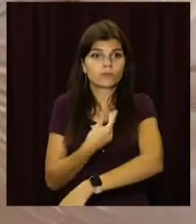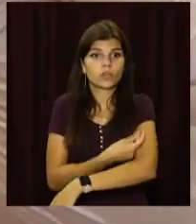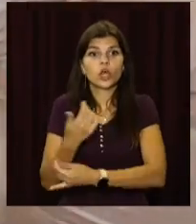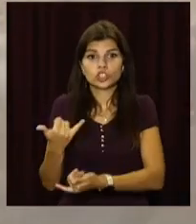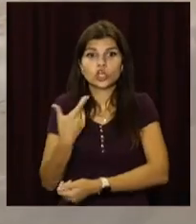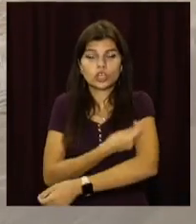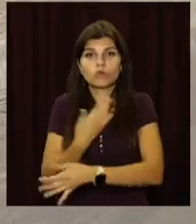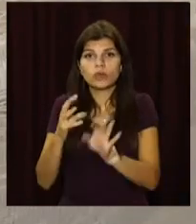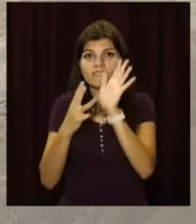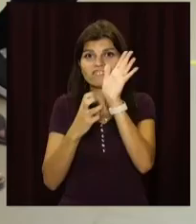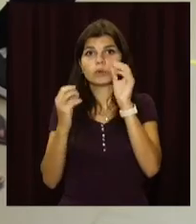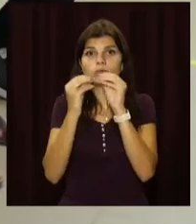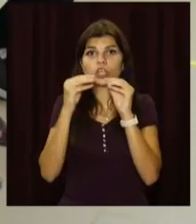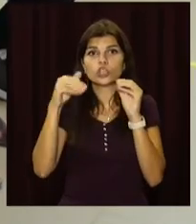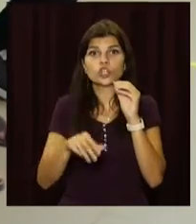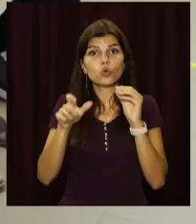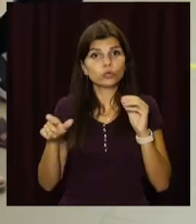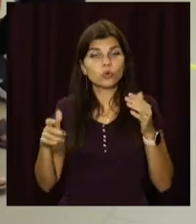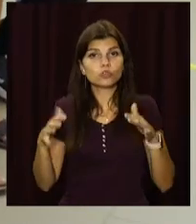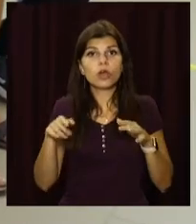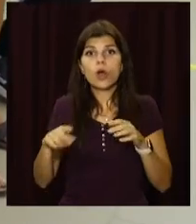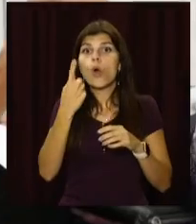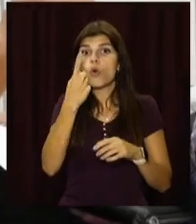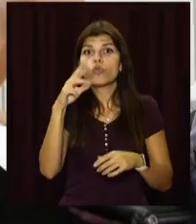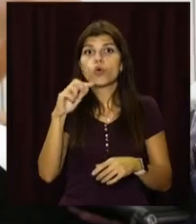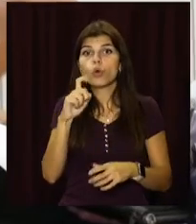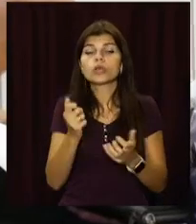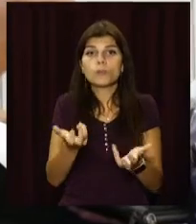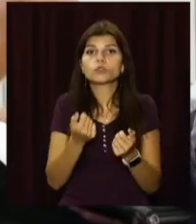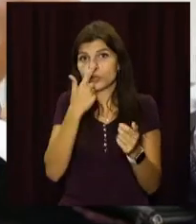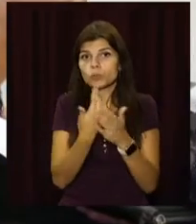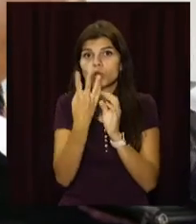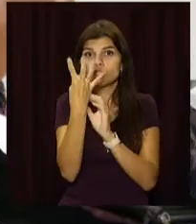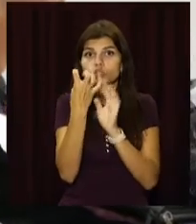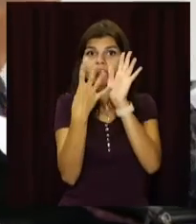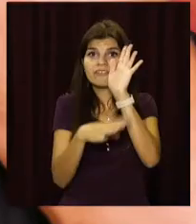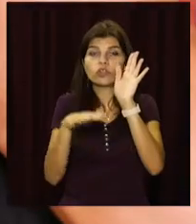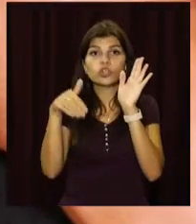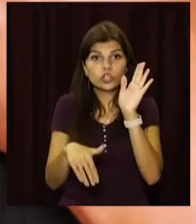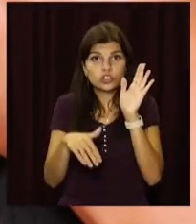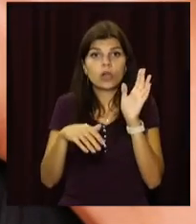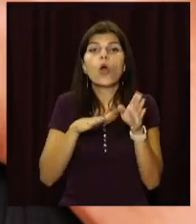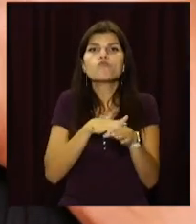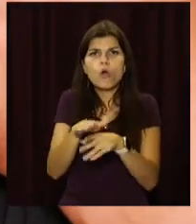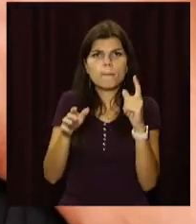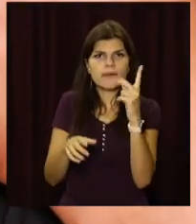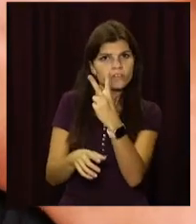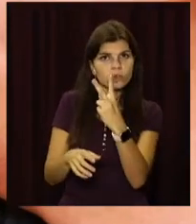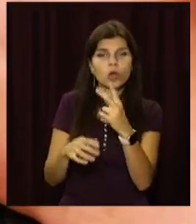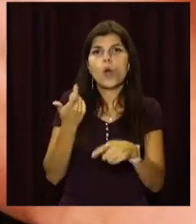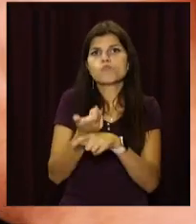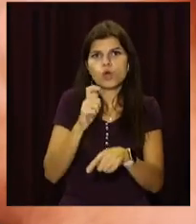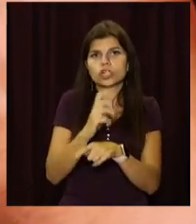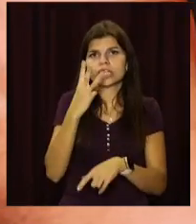вже щепили 810 тисяч людей. З них одну дозу отримали майже 490 тисяч. Повністю вакциновані – більш